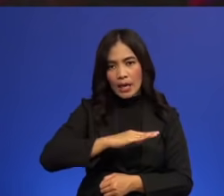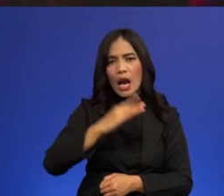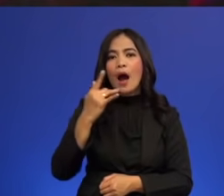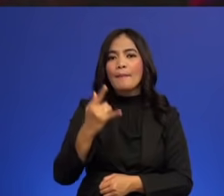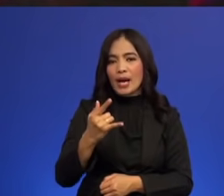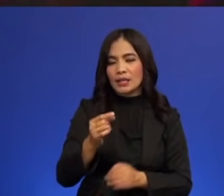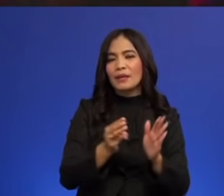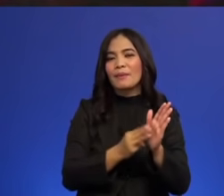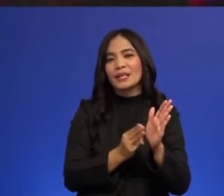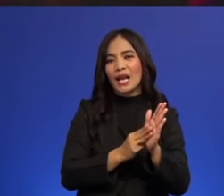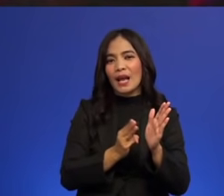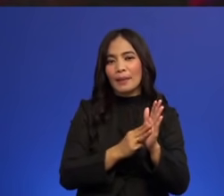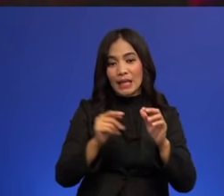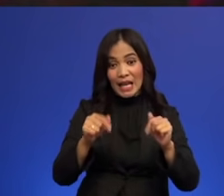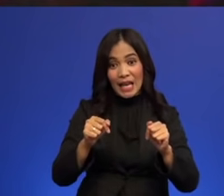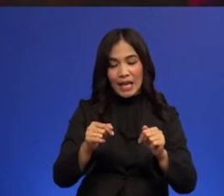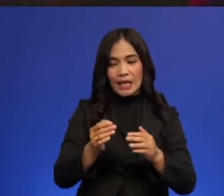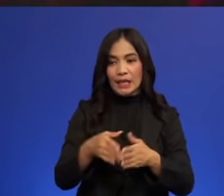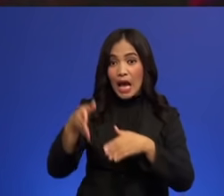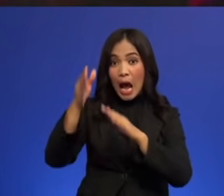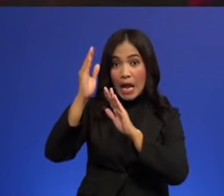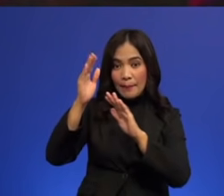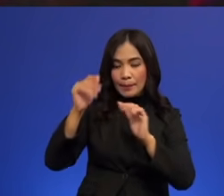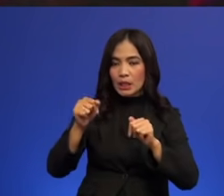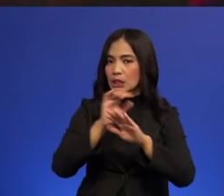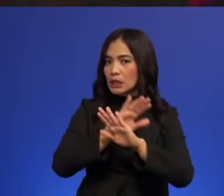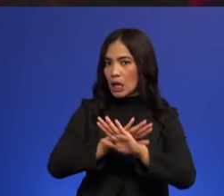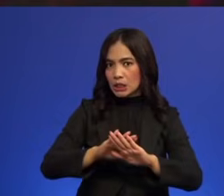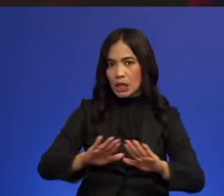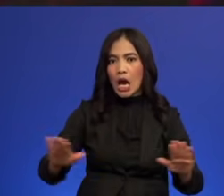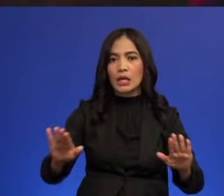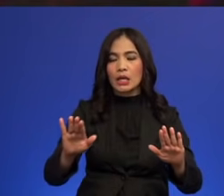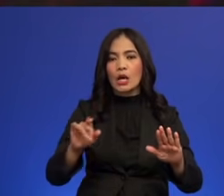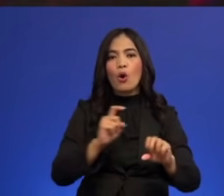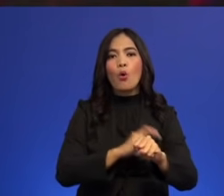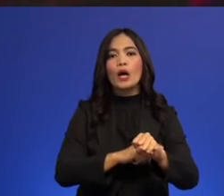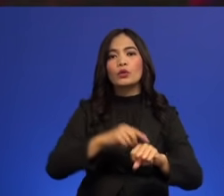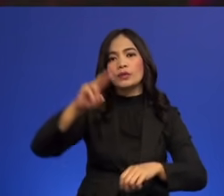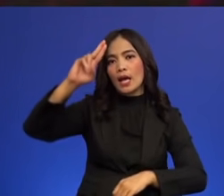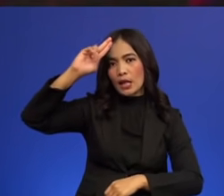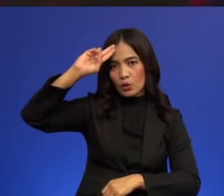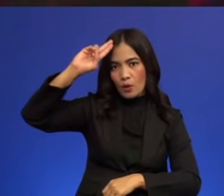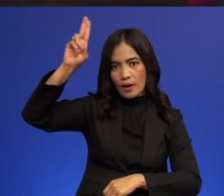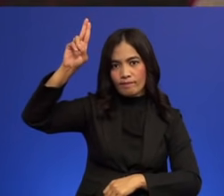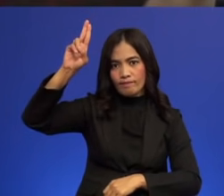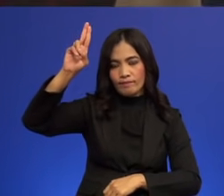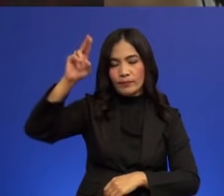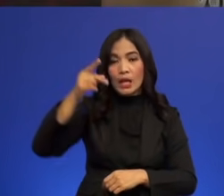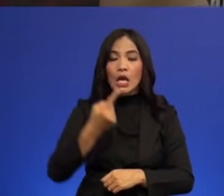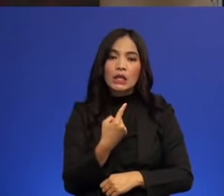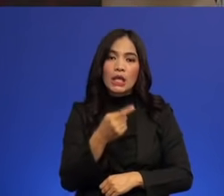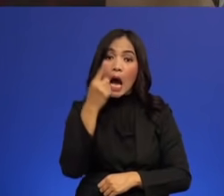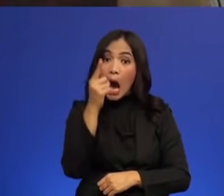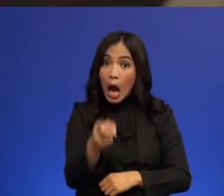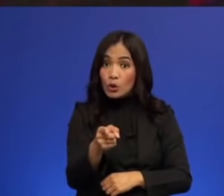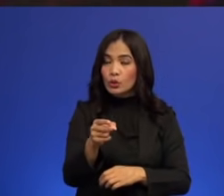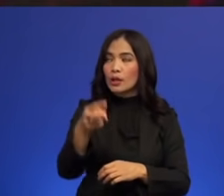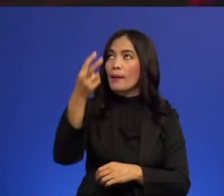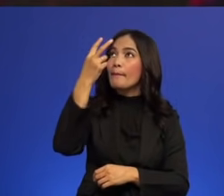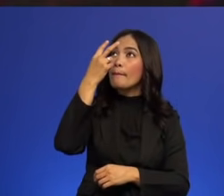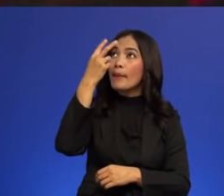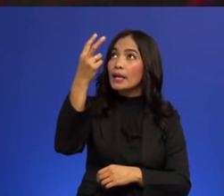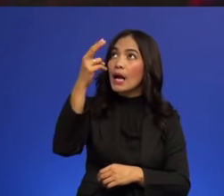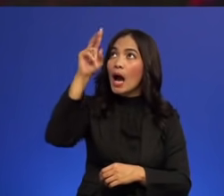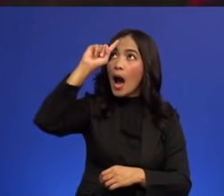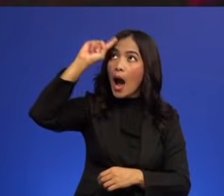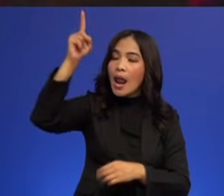Pasti masalah-masalah yang kita hadapi akan selesai pada waktunya. Kita harus memandang Allah sebagai